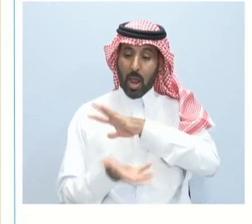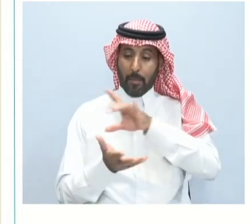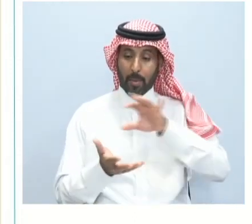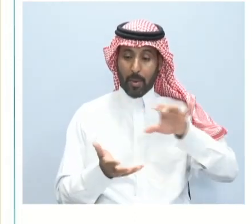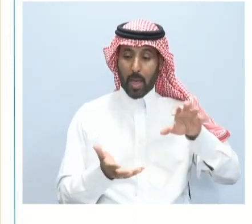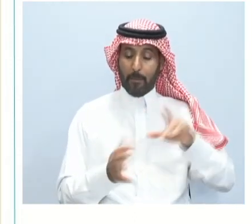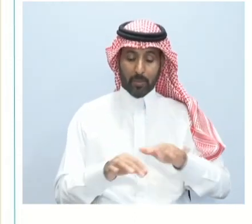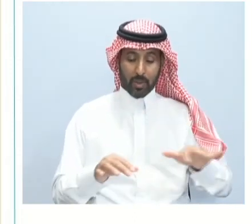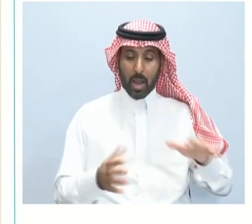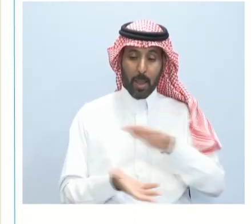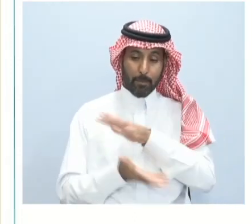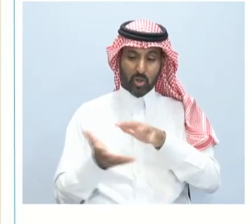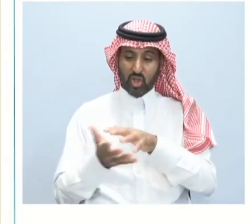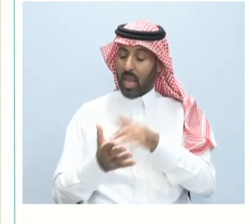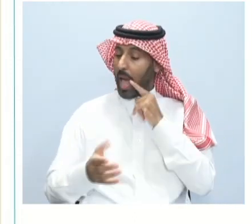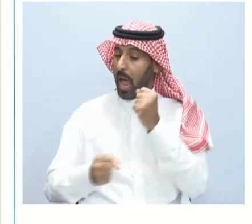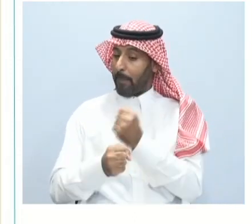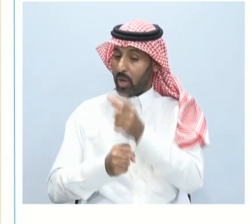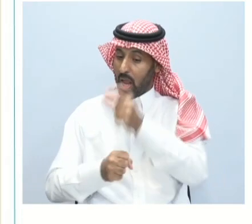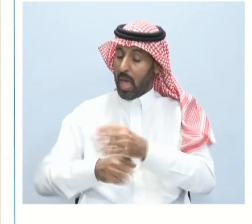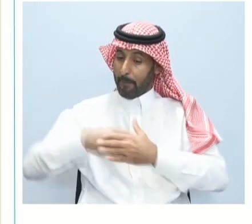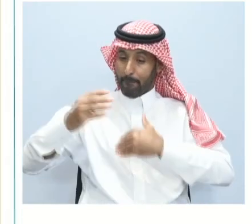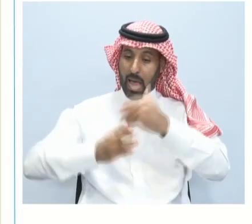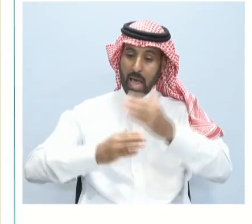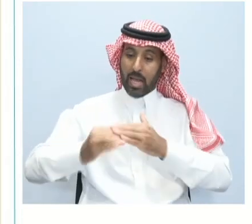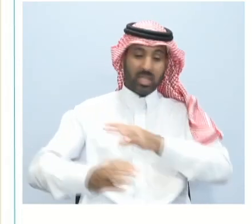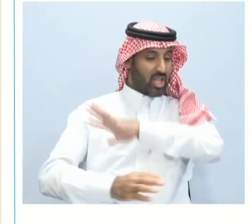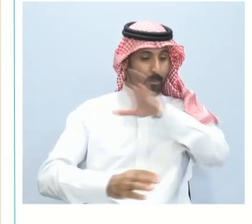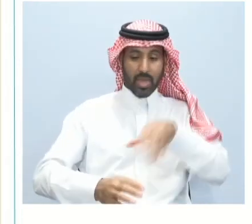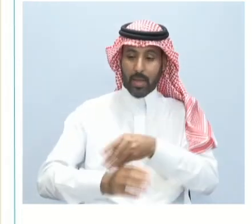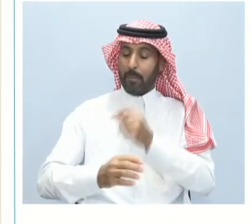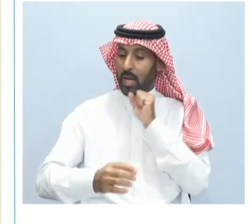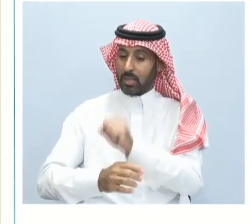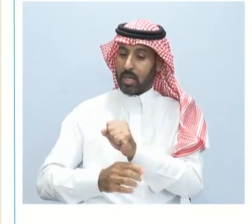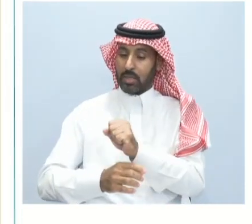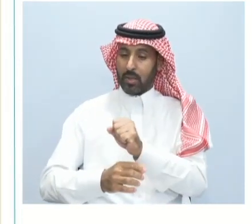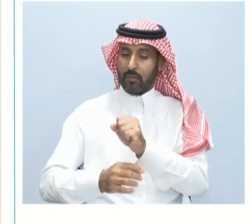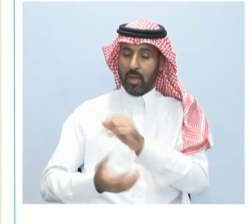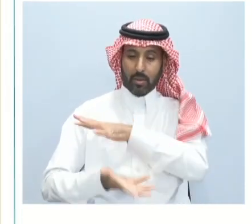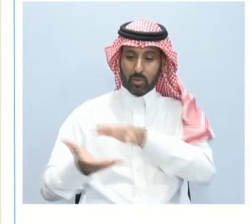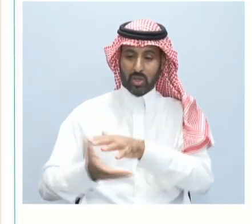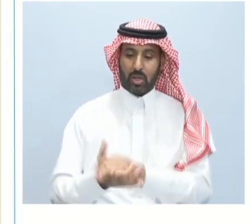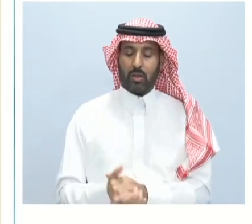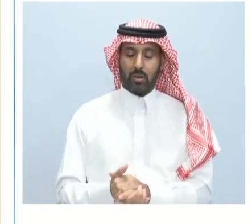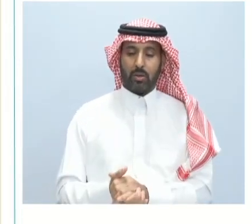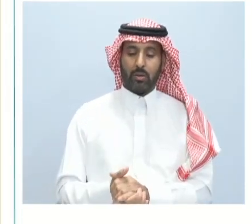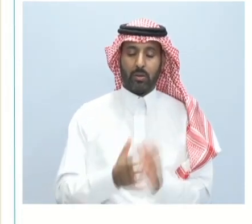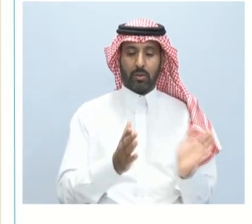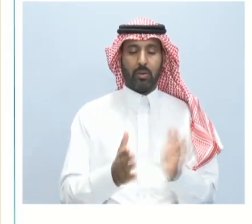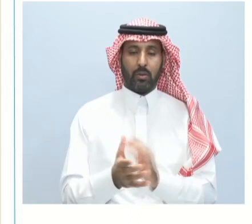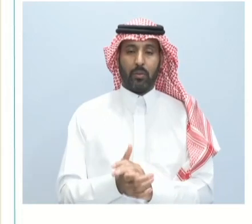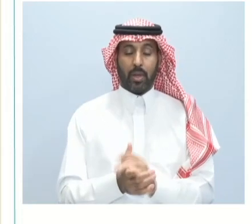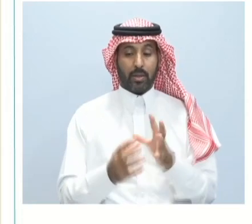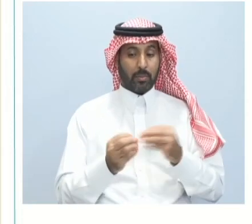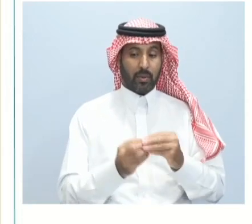متغير وركر سكيلز ووضعنا فيه جميع المهارات الخاصه بهذه المشكله ايضا هنا قمنا